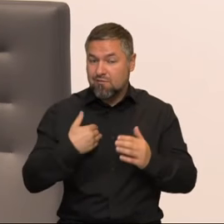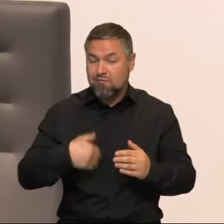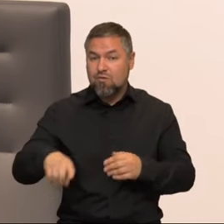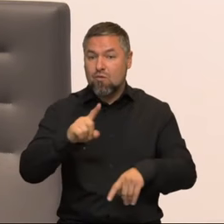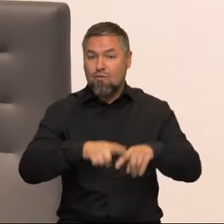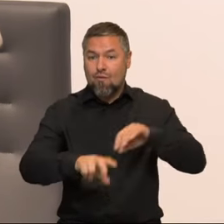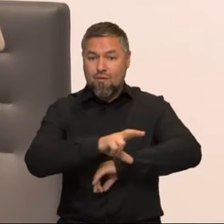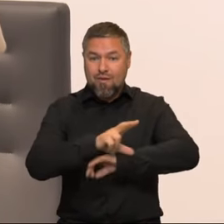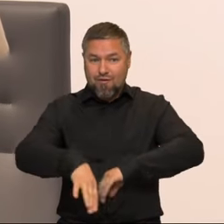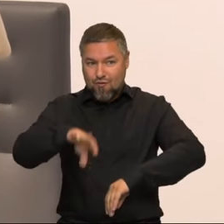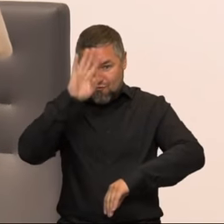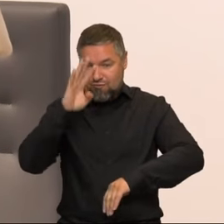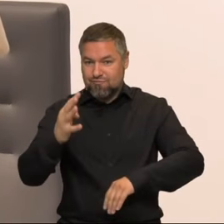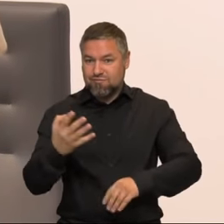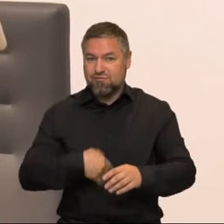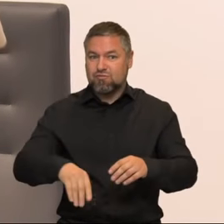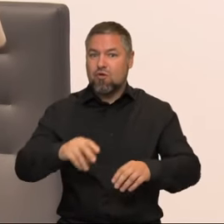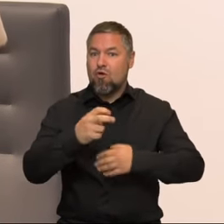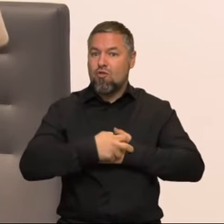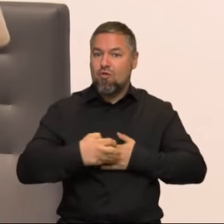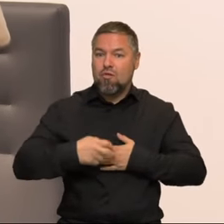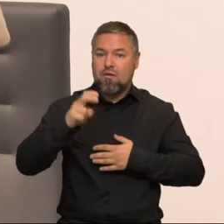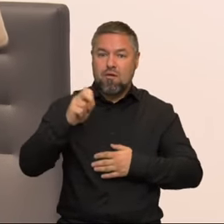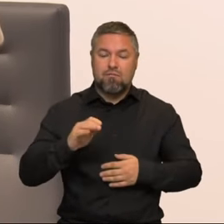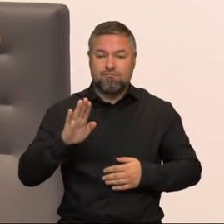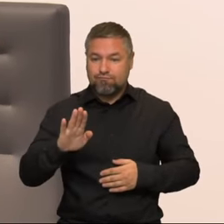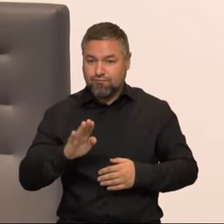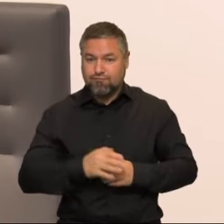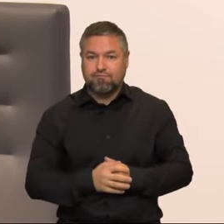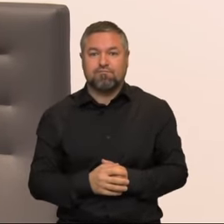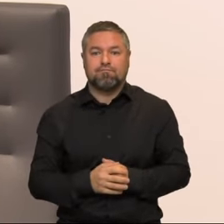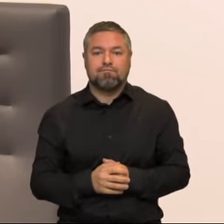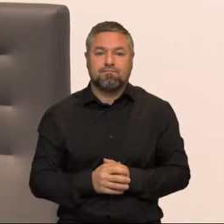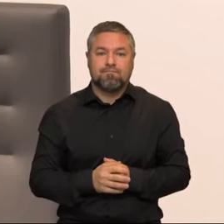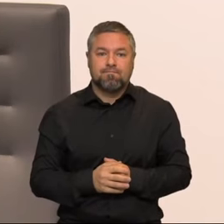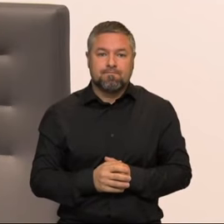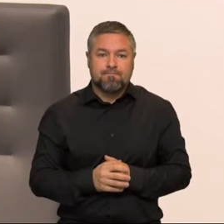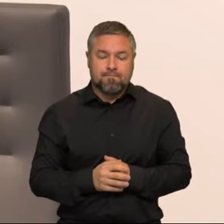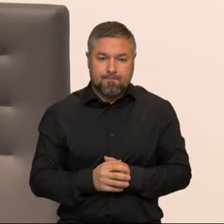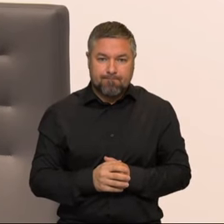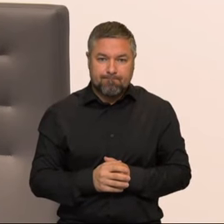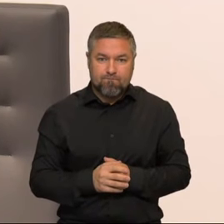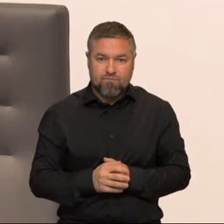rektor Politechniki Łódzkiej, doktor honoris causa. Witamy panie rektorze.